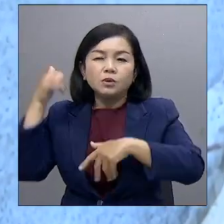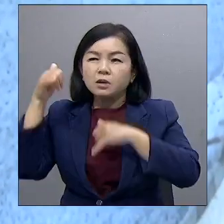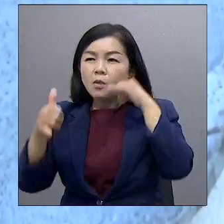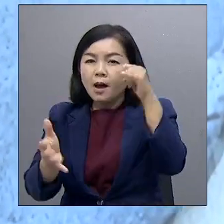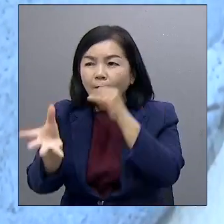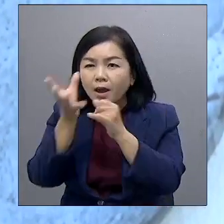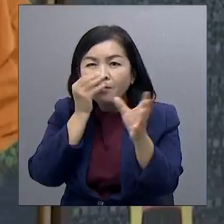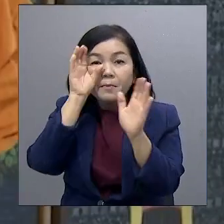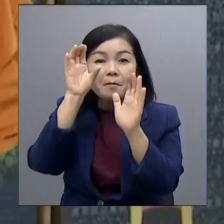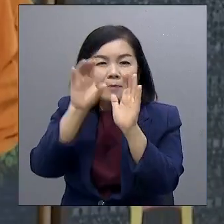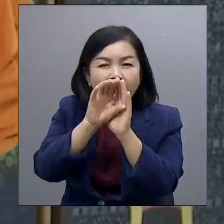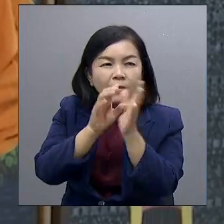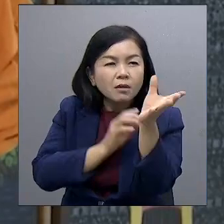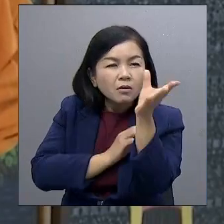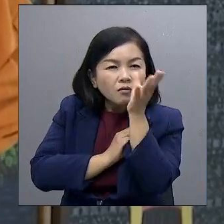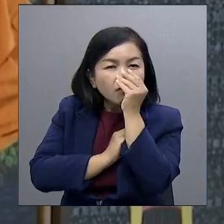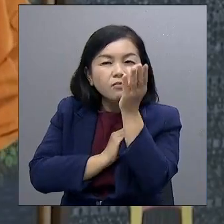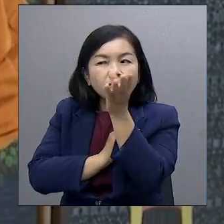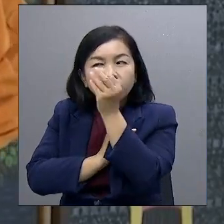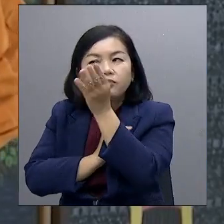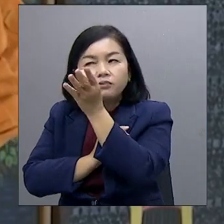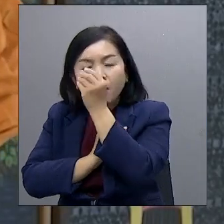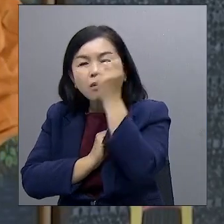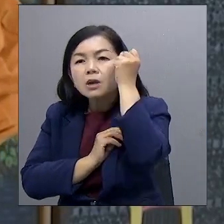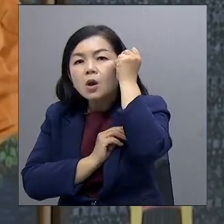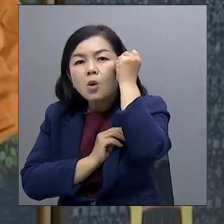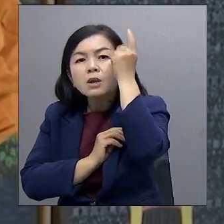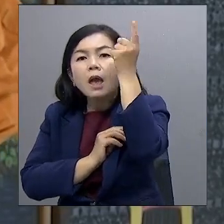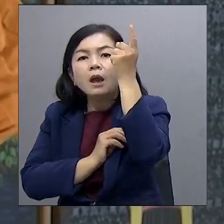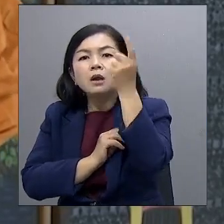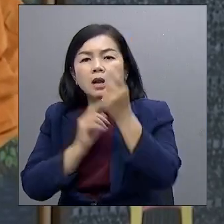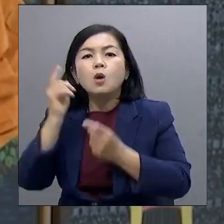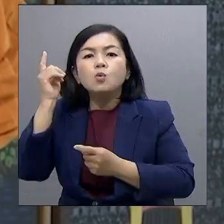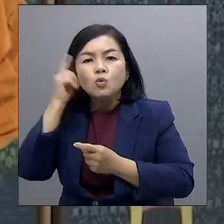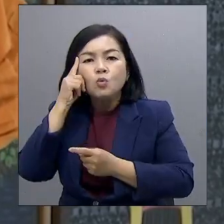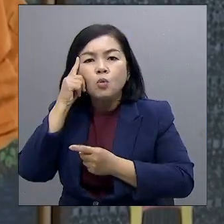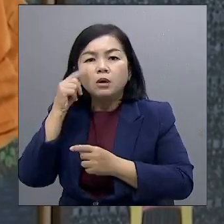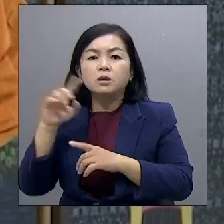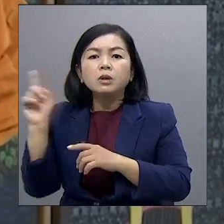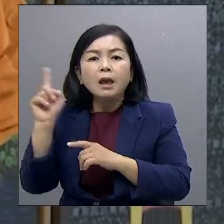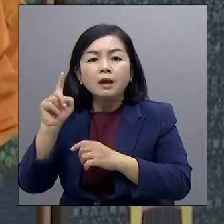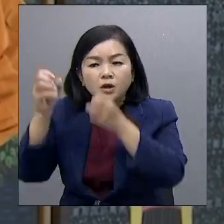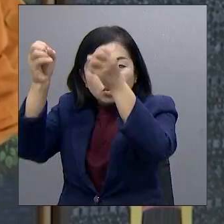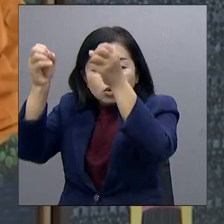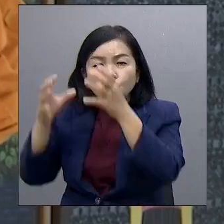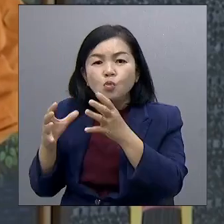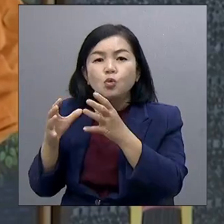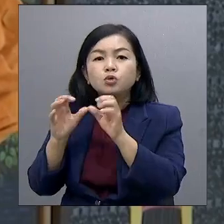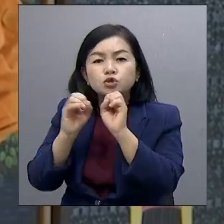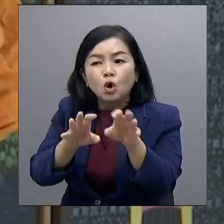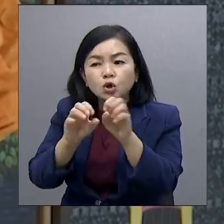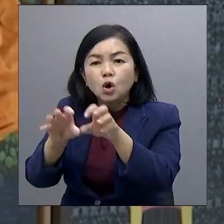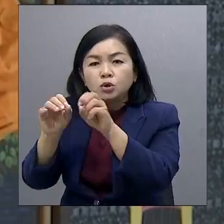ชีวิตศิลปินที่แท้จริงคนได้เรียนรู้ว่าคนที่จะเป็นครูบาอาจารย์ควรจะ